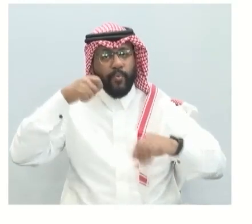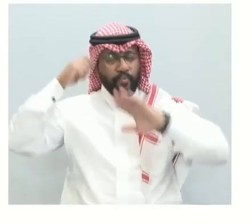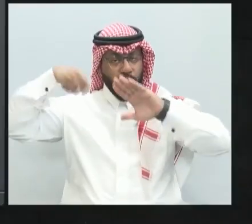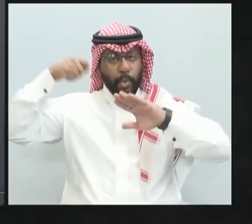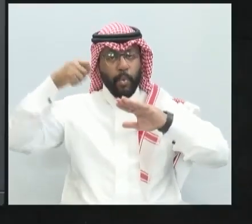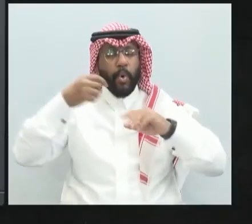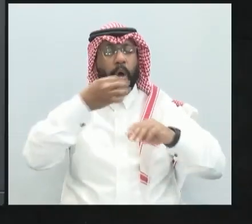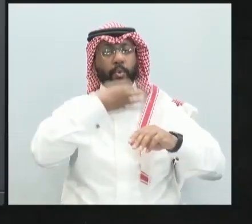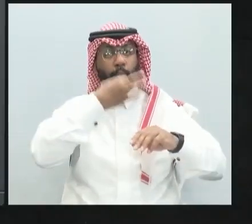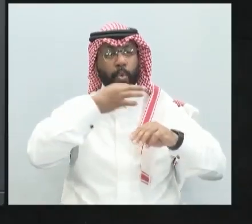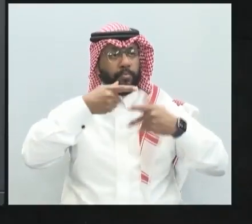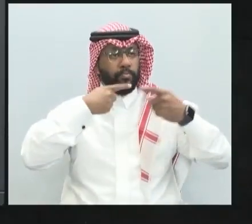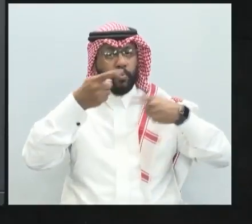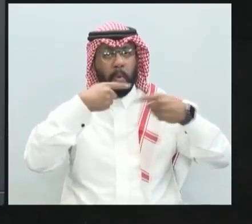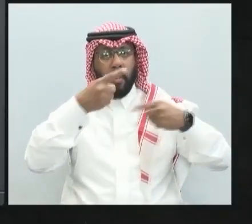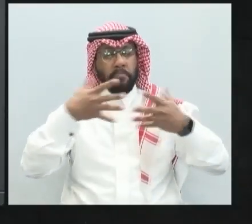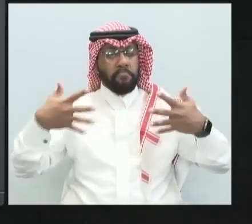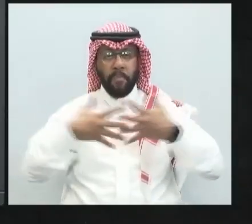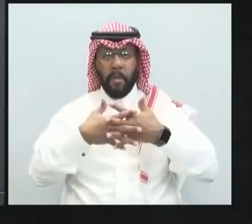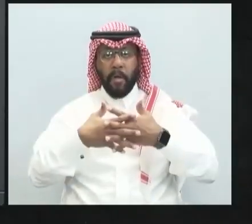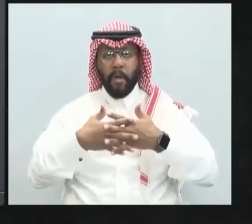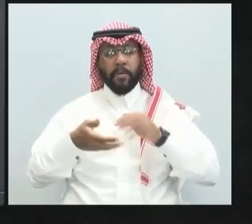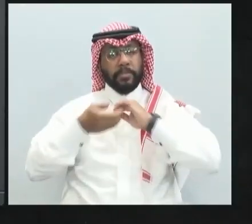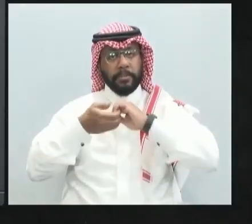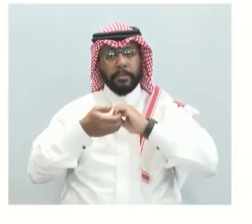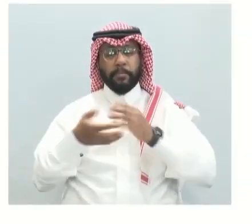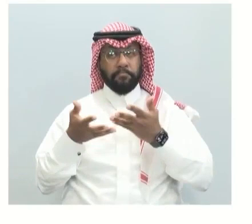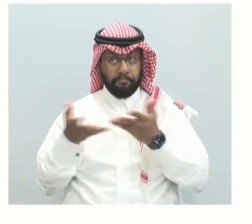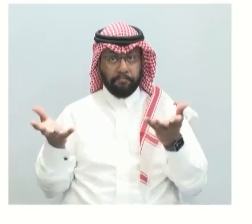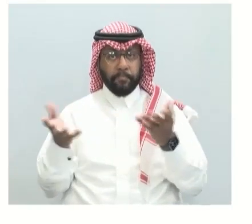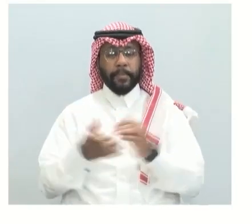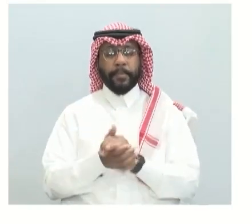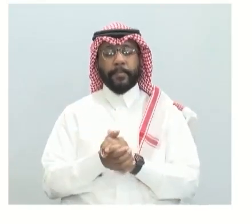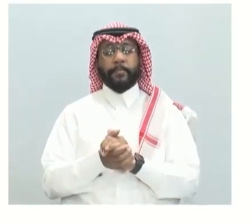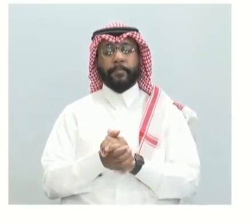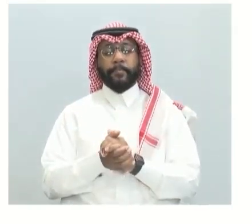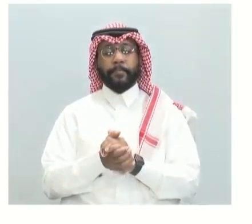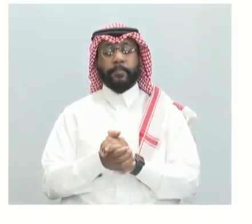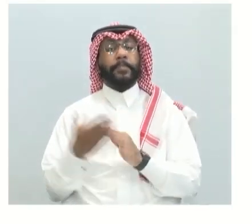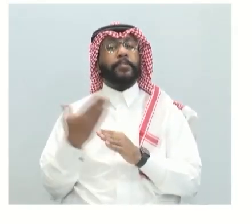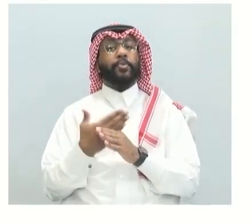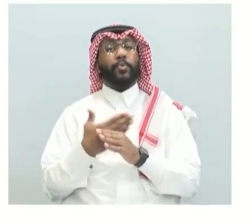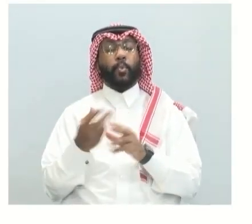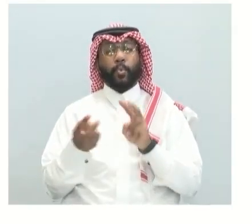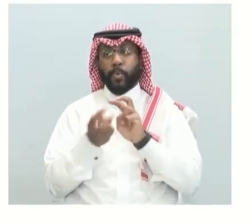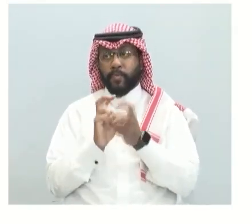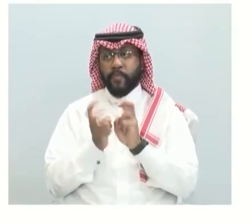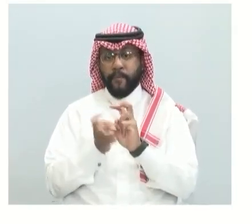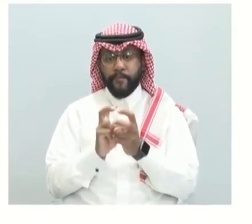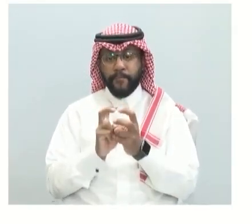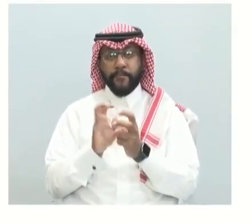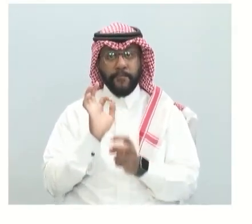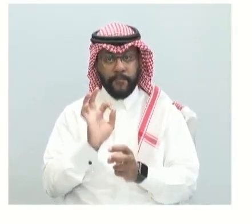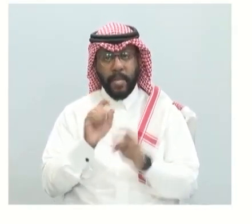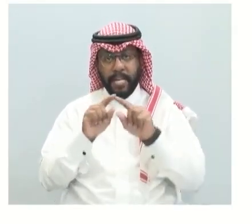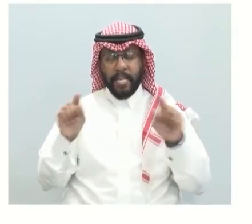وايضا نستطيع مشاركه الملفات مع الاخرين طيب ماذا نستخدم لارسال الرسائل الالكترونيه عاده نستخدم